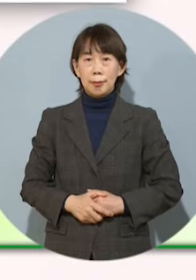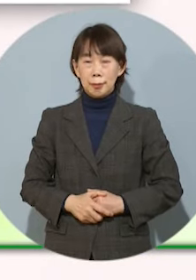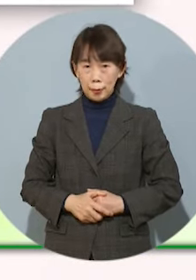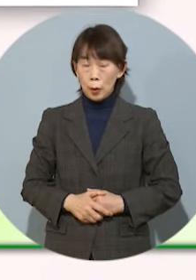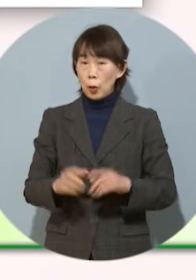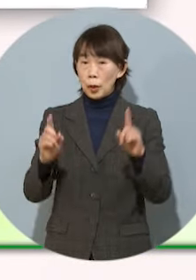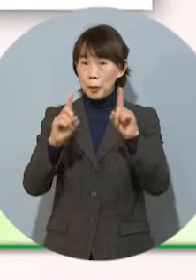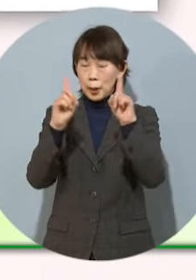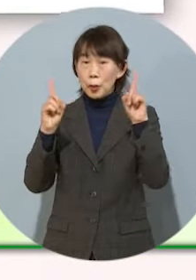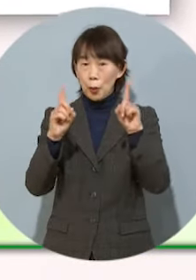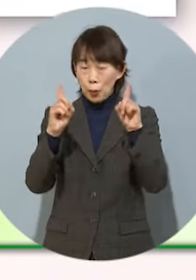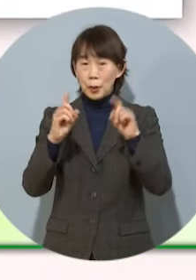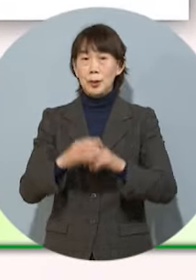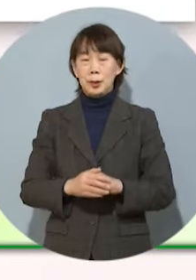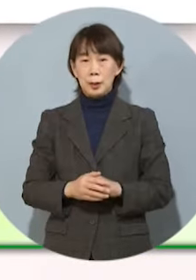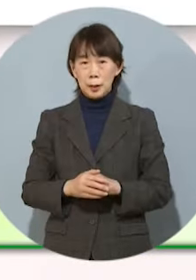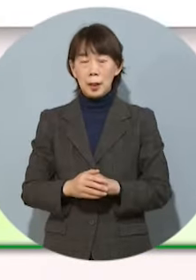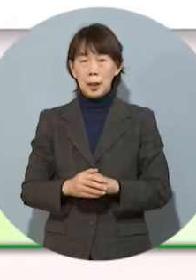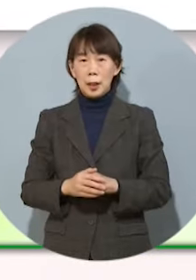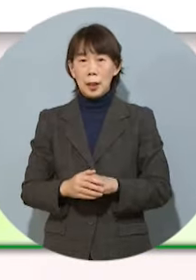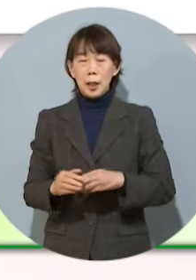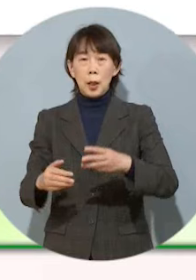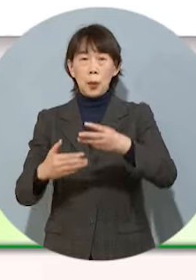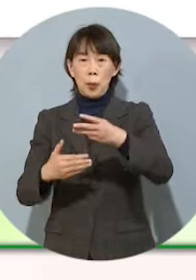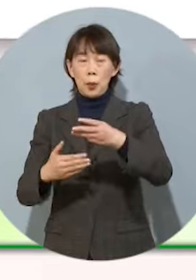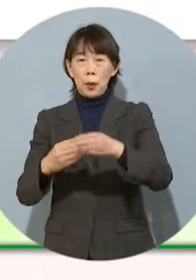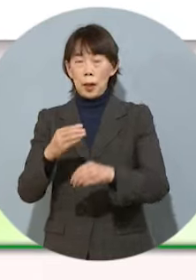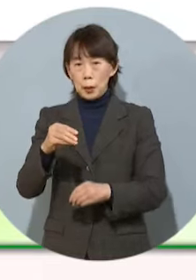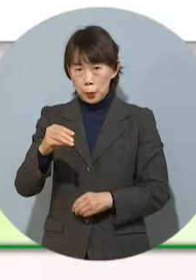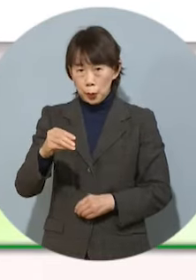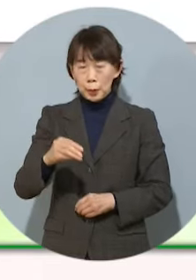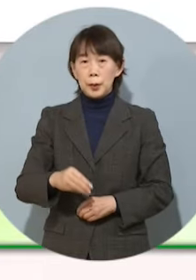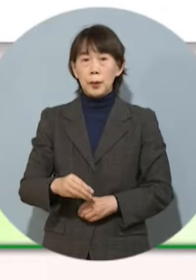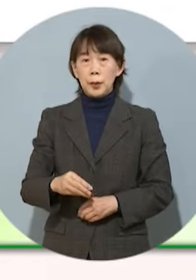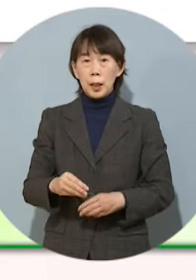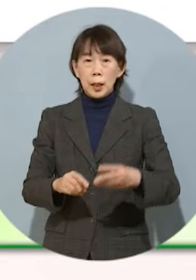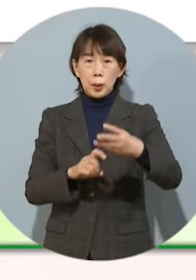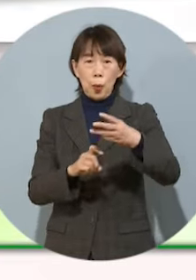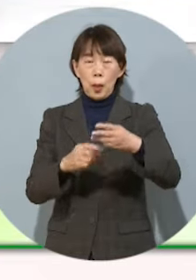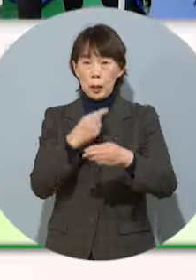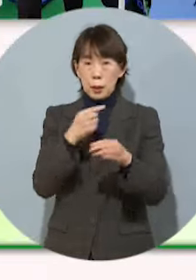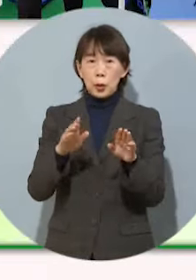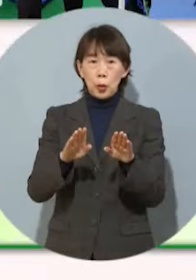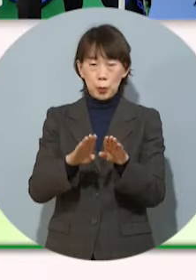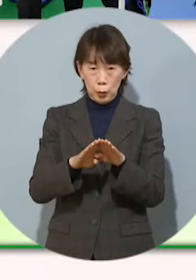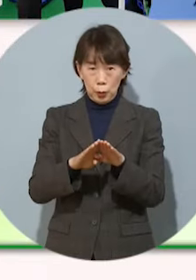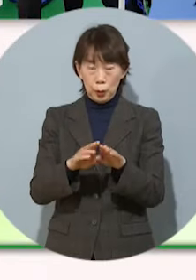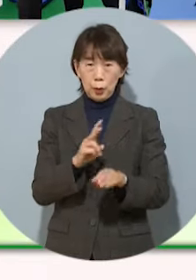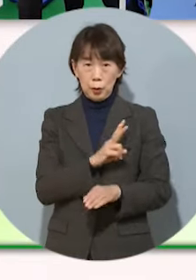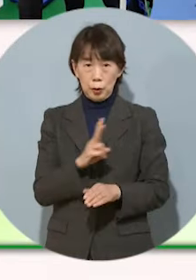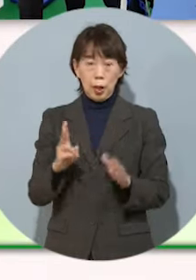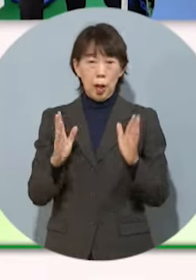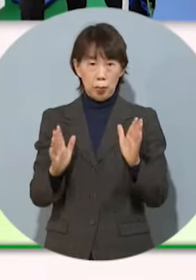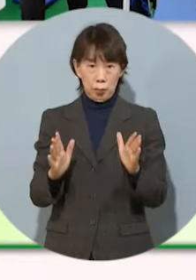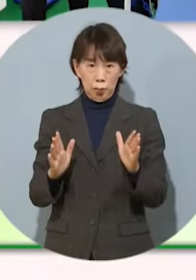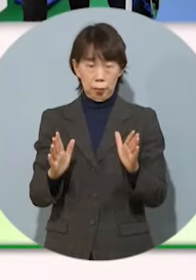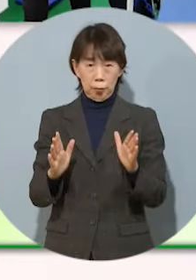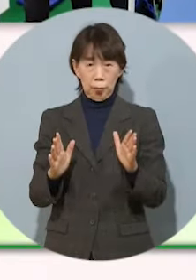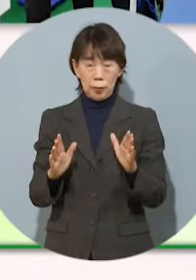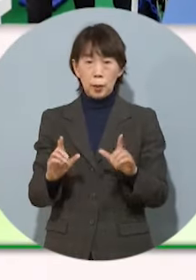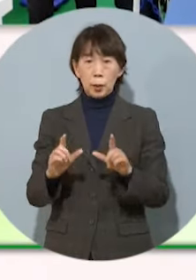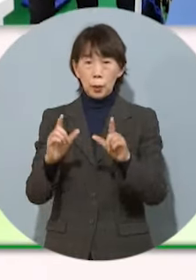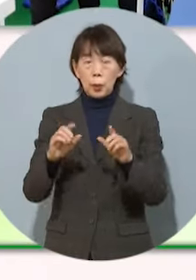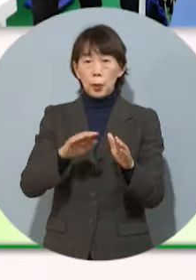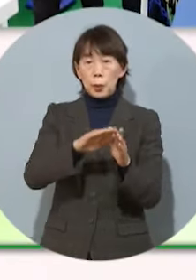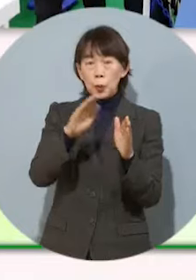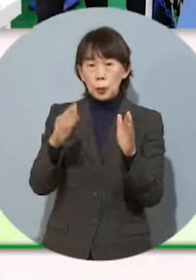このイベントは今月9日土曜日と翌10日日曜日の2日間東京ドーム